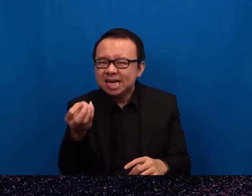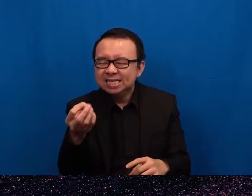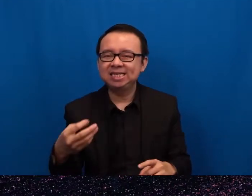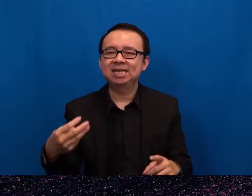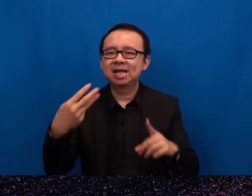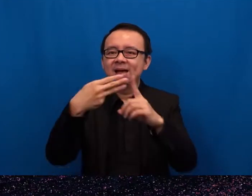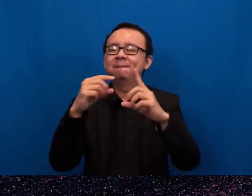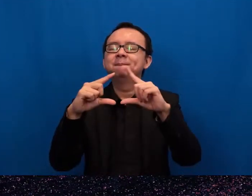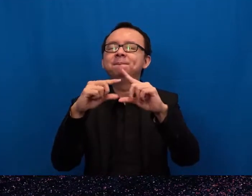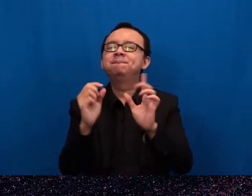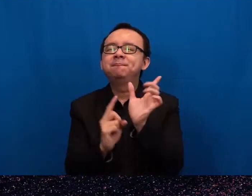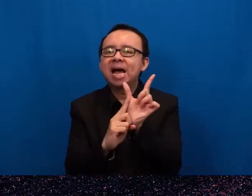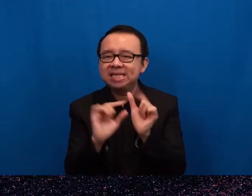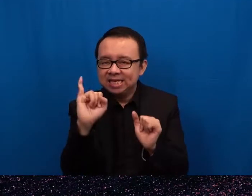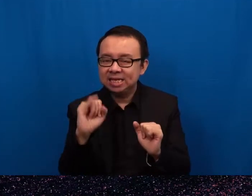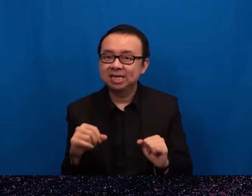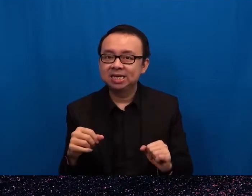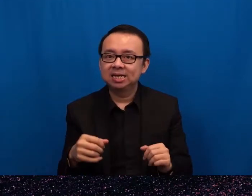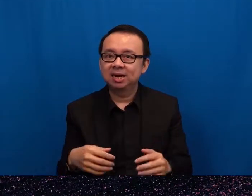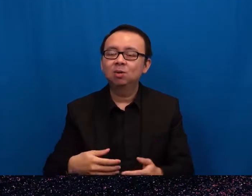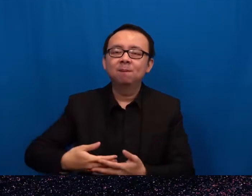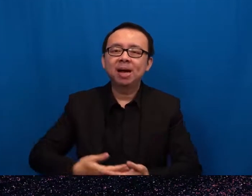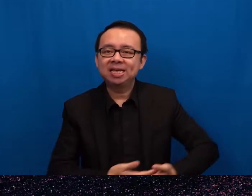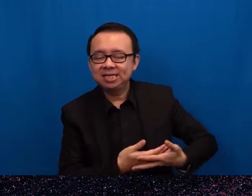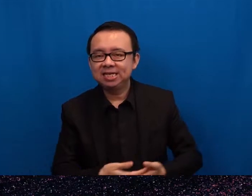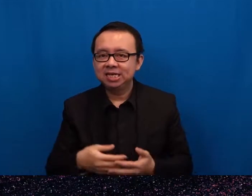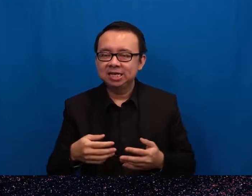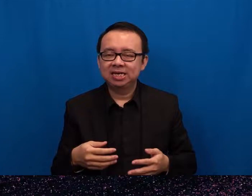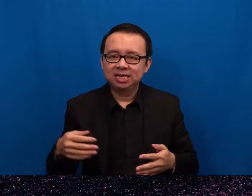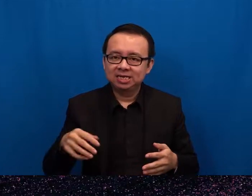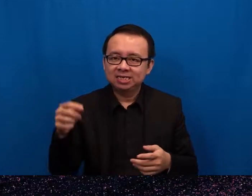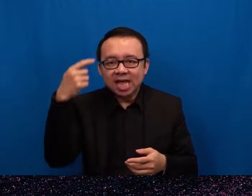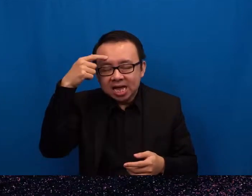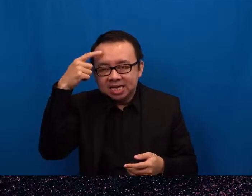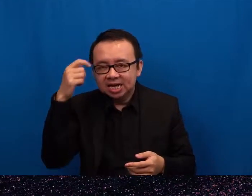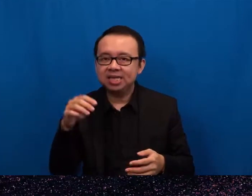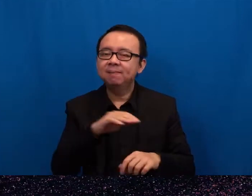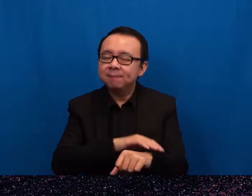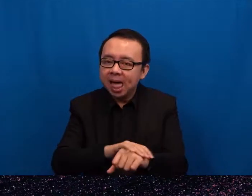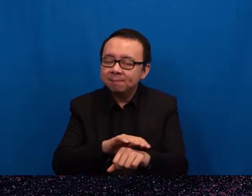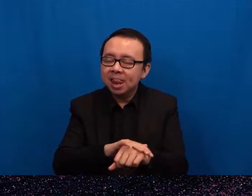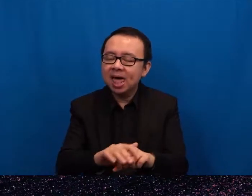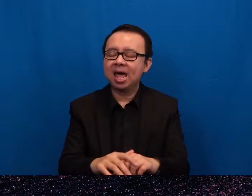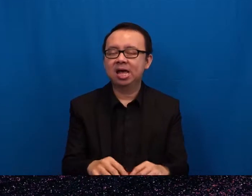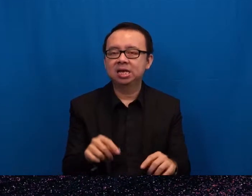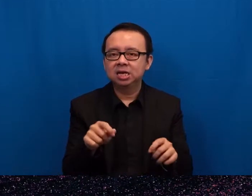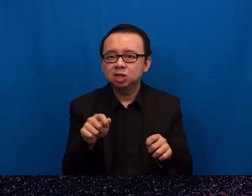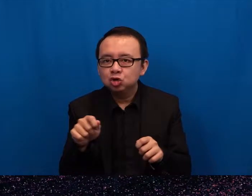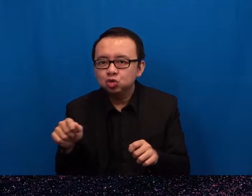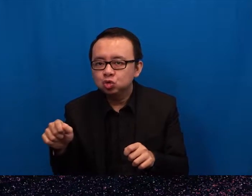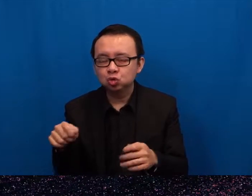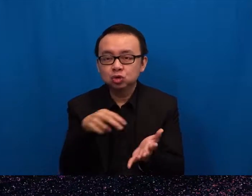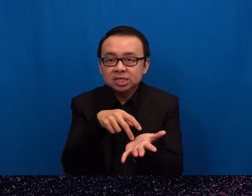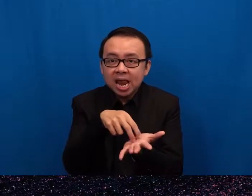bekerja. Dengan mengajar dengan berani, aplikasi firman oleh pemberitaannya, ia berusaha meyakinkan mereka tentang kerajaan